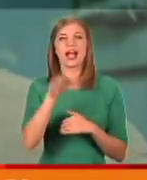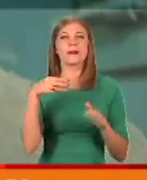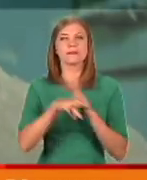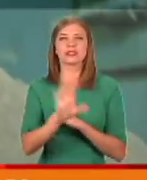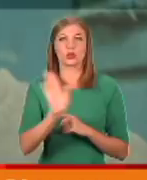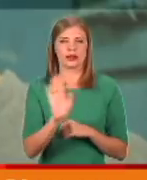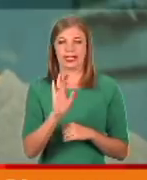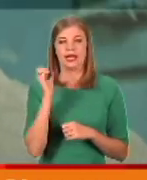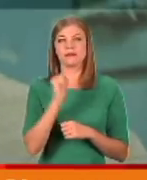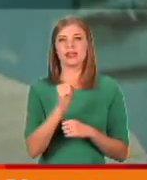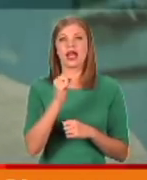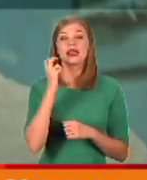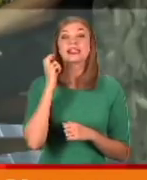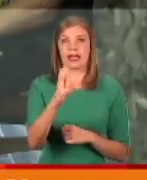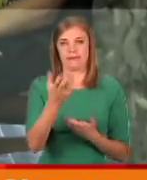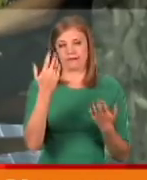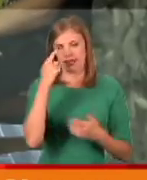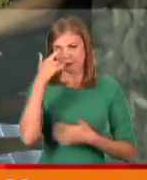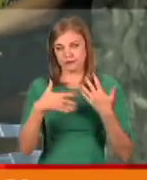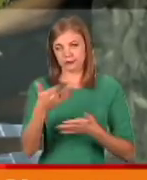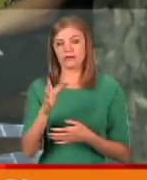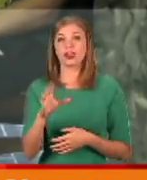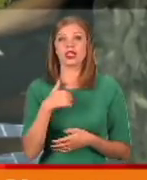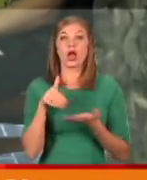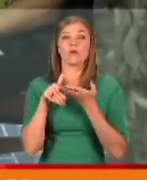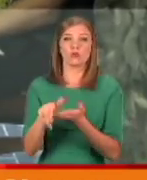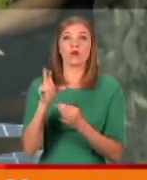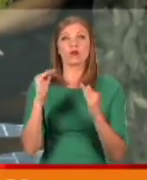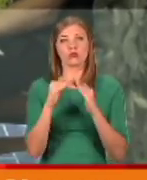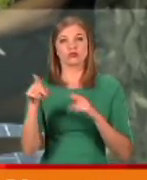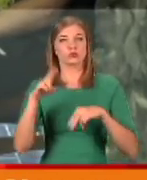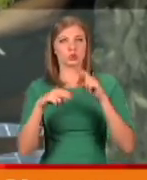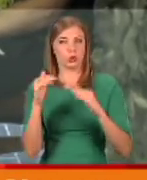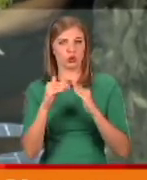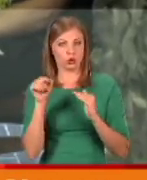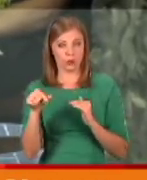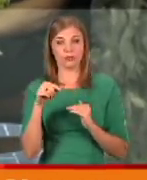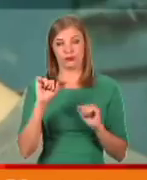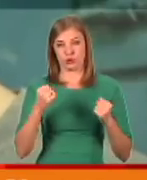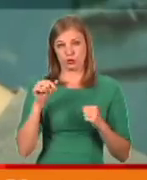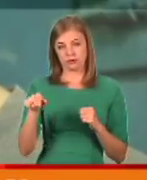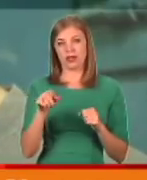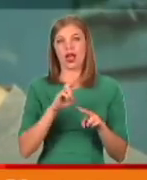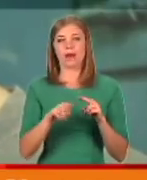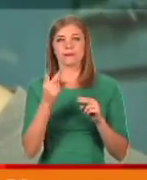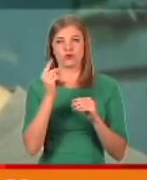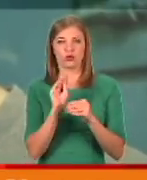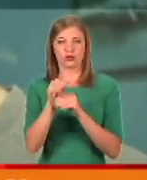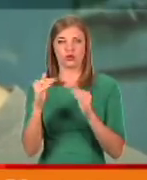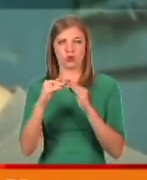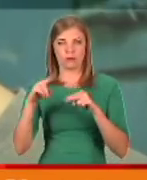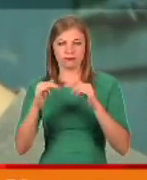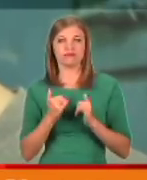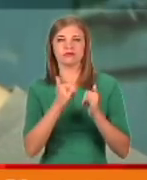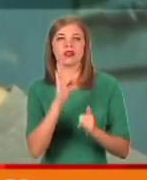метро, этот, трамвай, блин. В принципе, помогал ему по дому. Он строил дом и как пристройку, второй дом, что ли, для